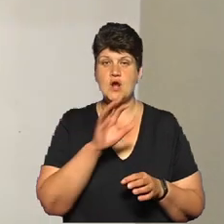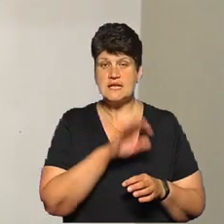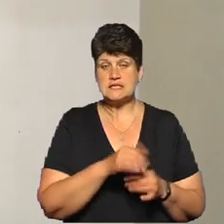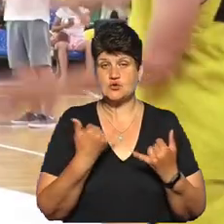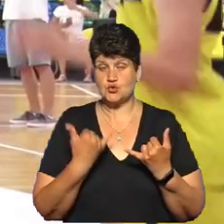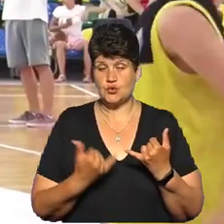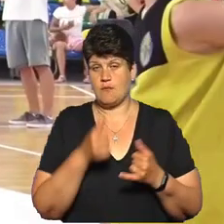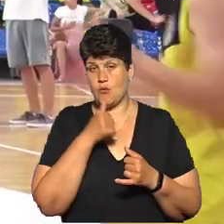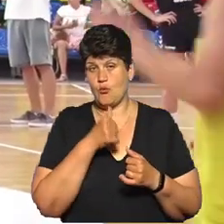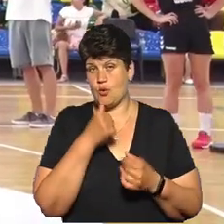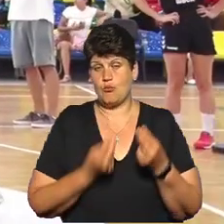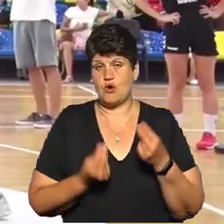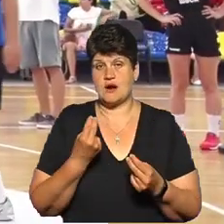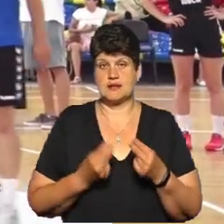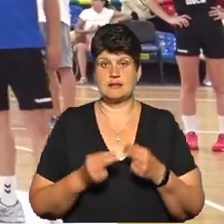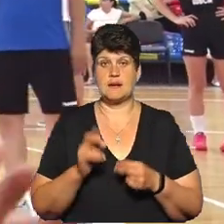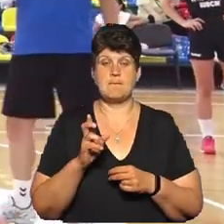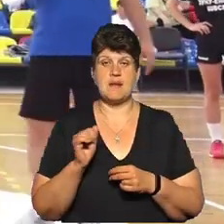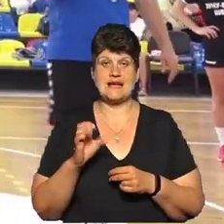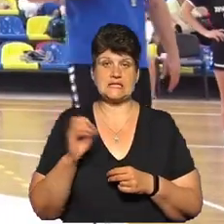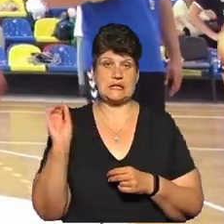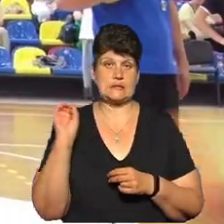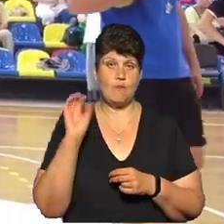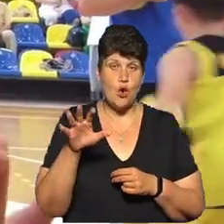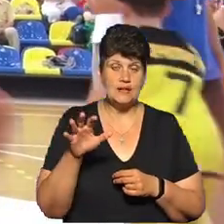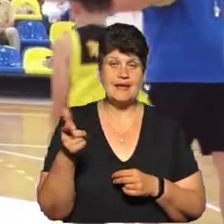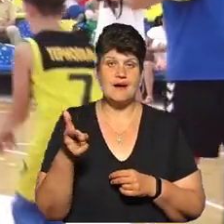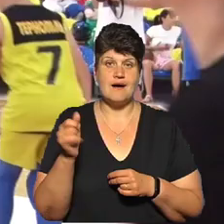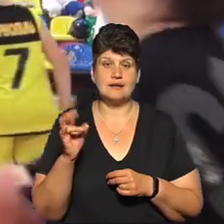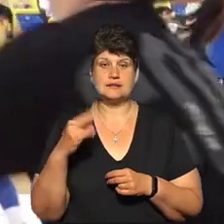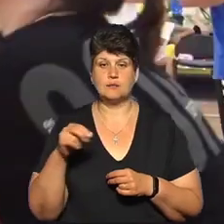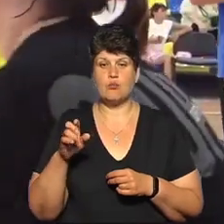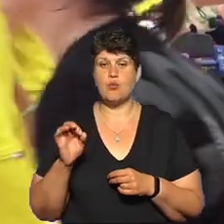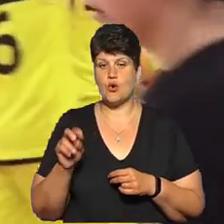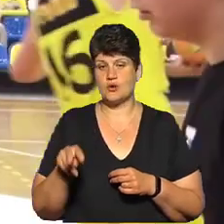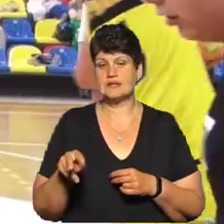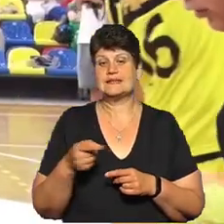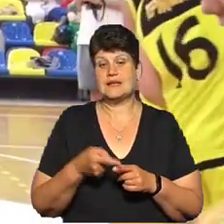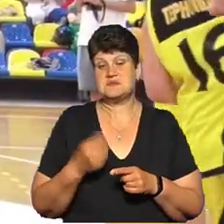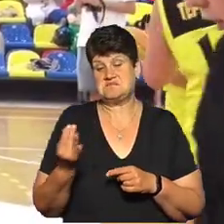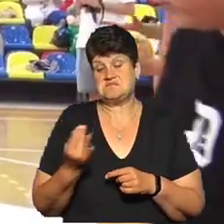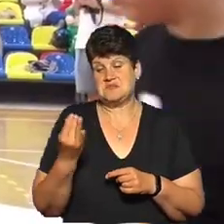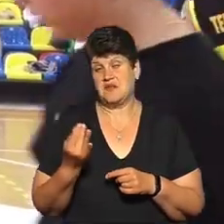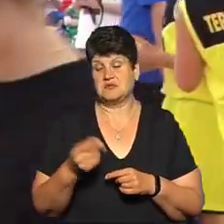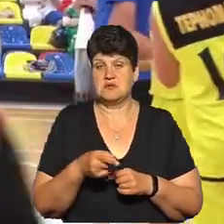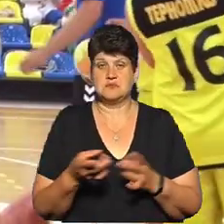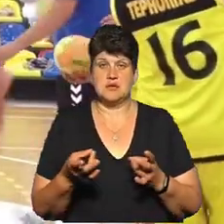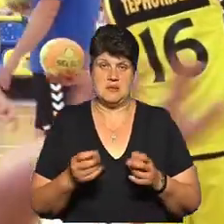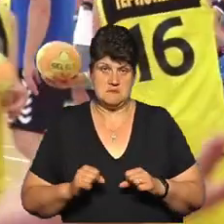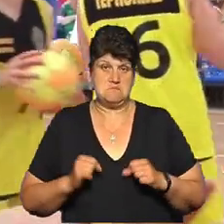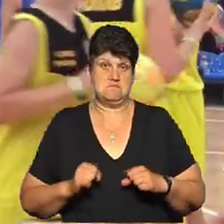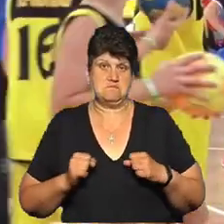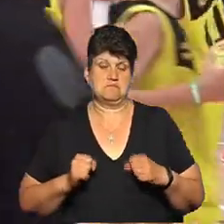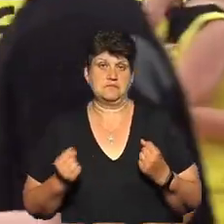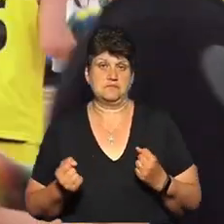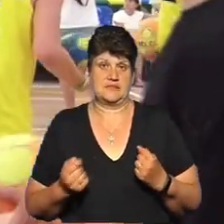гандбол. Мені було дуже складно займатися баскетболом, бо там справді треба старатися. Я не знаю, як